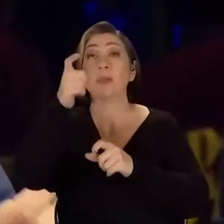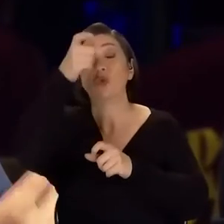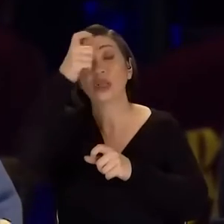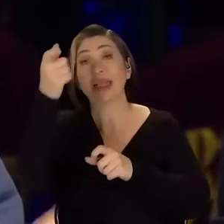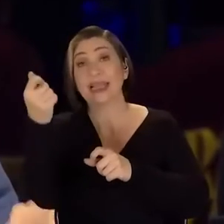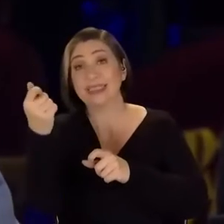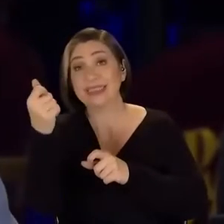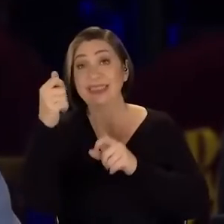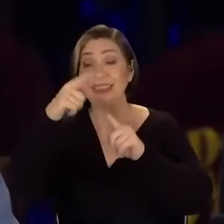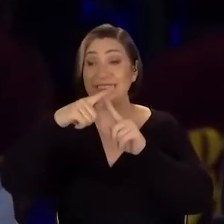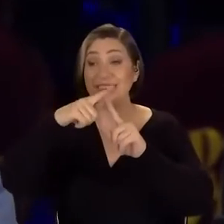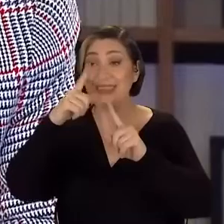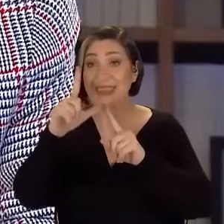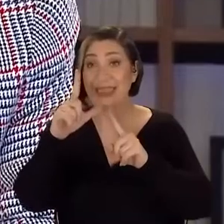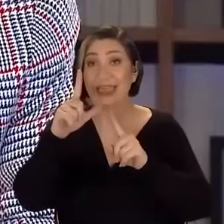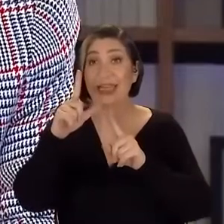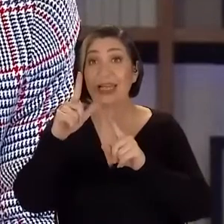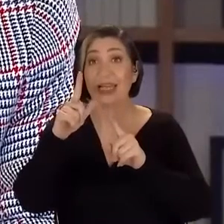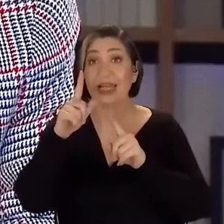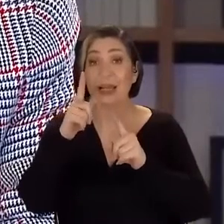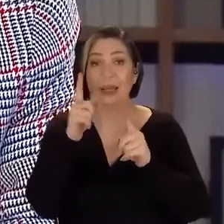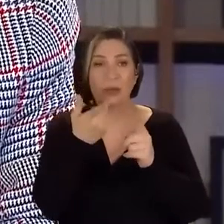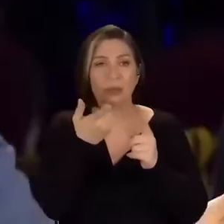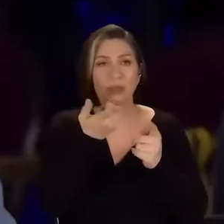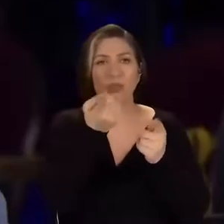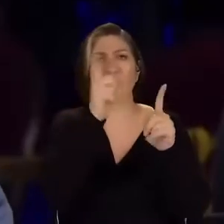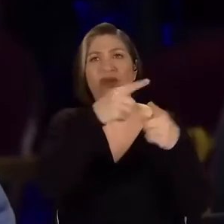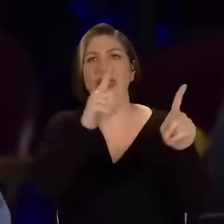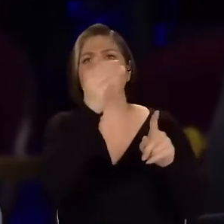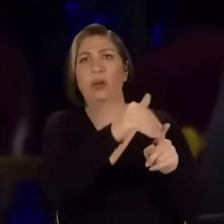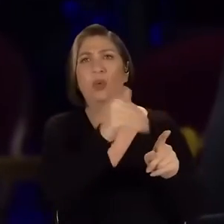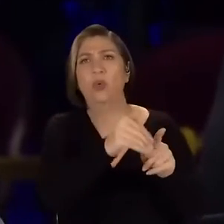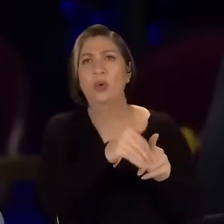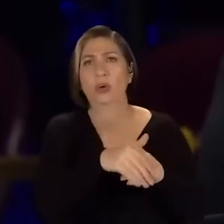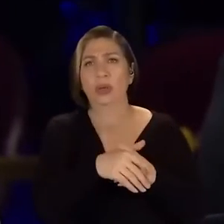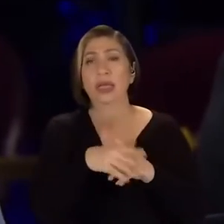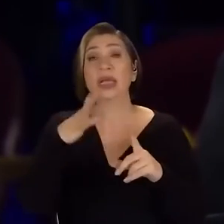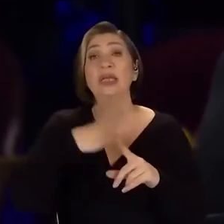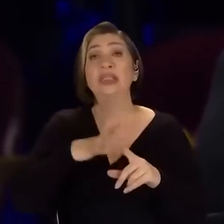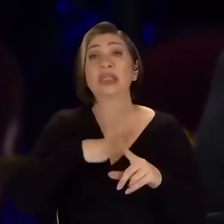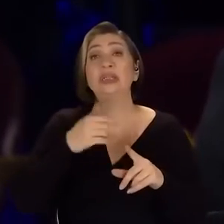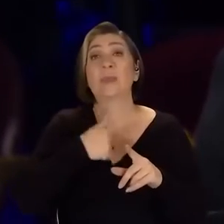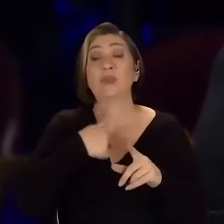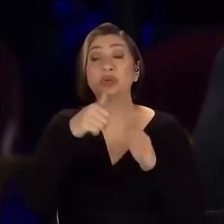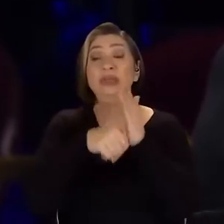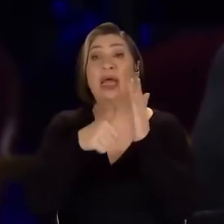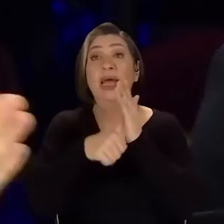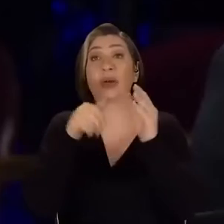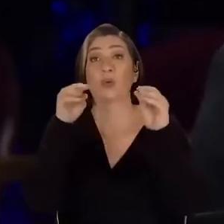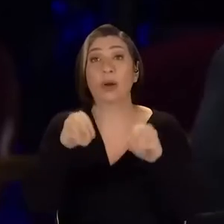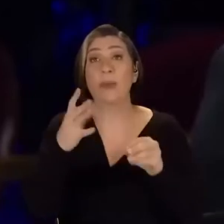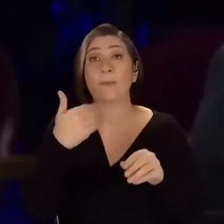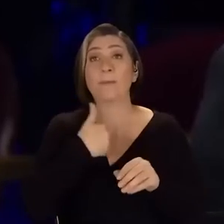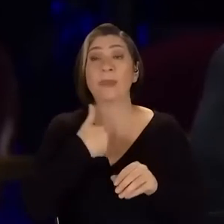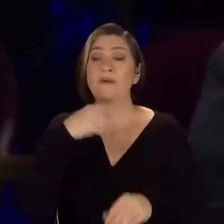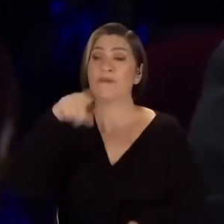lirasının değeri aslında nereden geliyor? Kanundan geliyor. Vergini Türk lirası olarak ödeyeceksin diyor. İstersen bütün paranı dolarda tut.